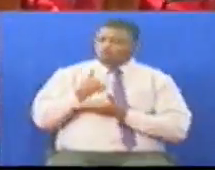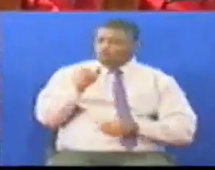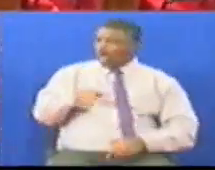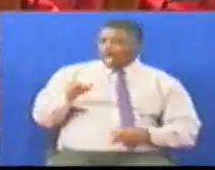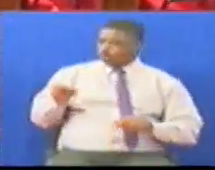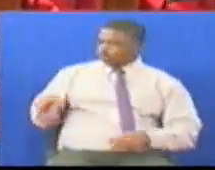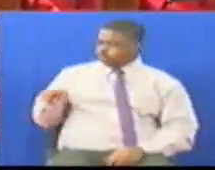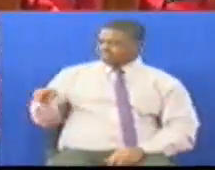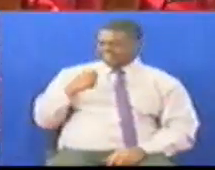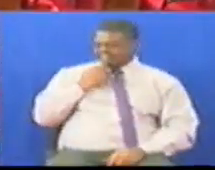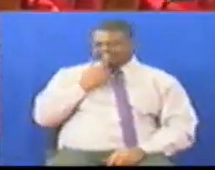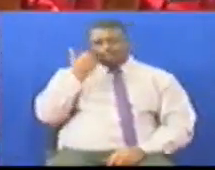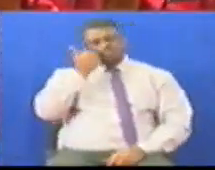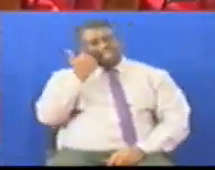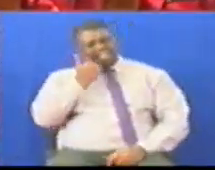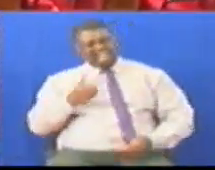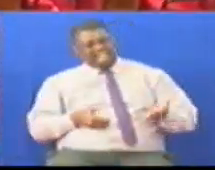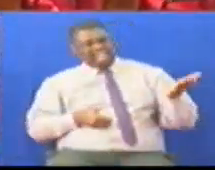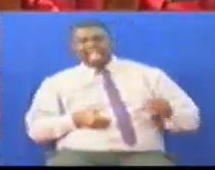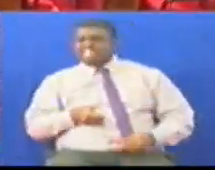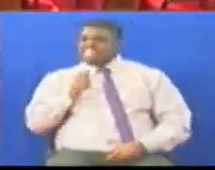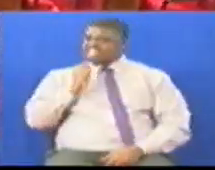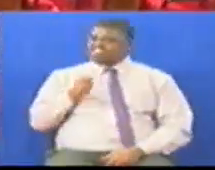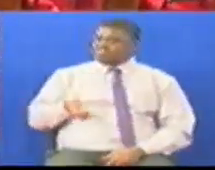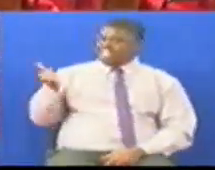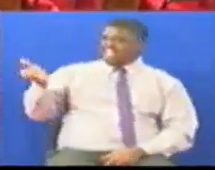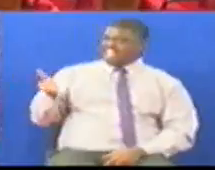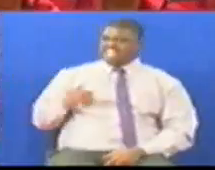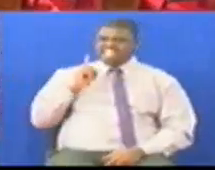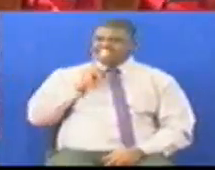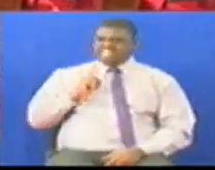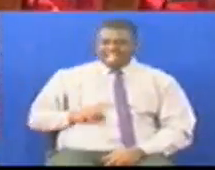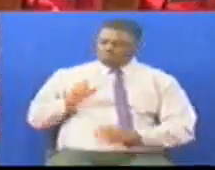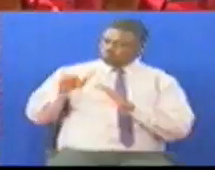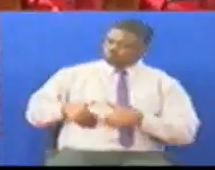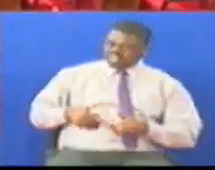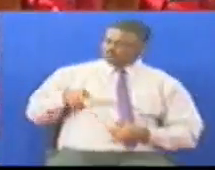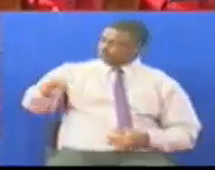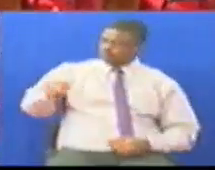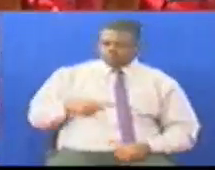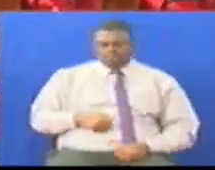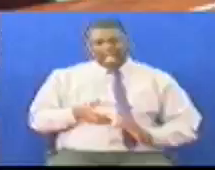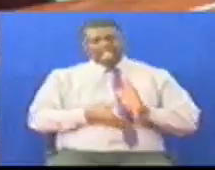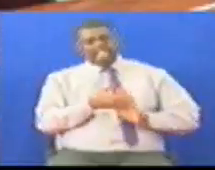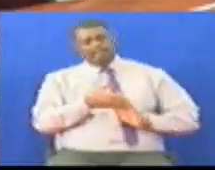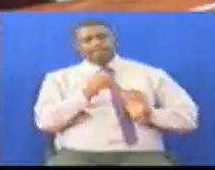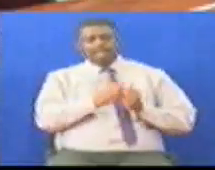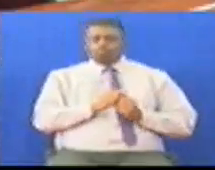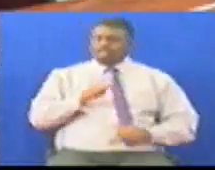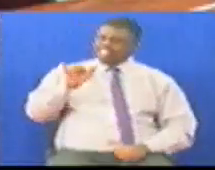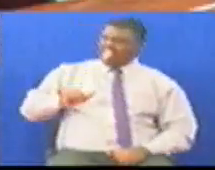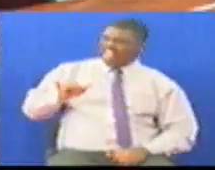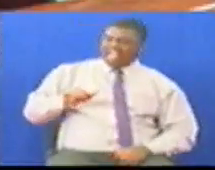wetu sio ndo tusembeleo, kwa sababu upo spika wetu kwa tabia yake kila bunge likianza anatupeleka jangwani na